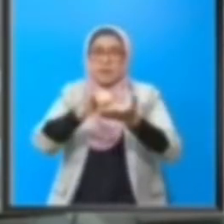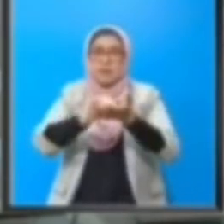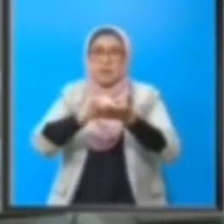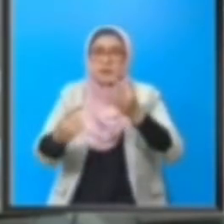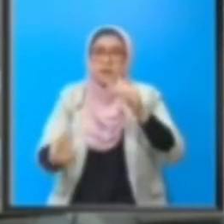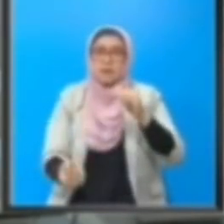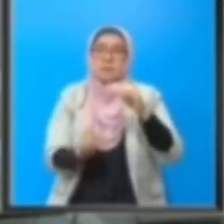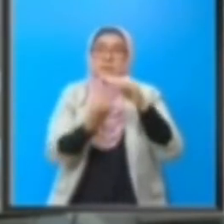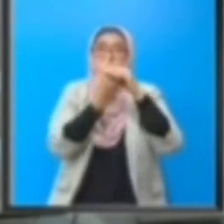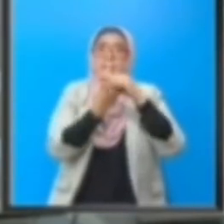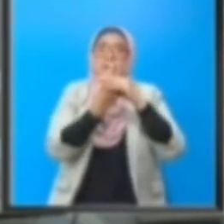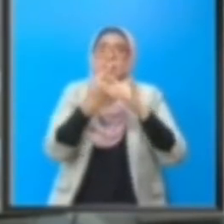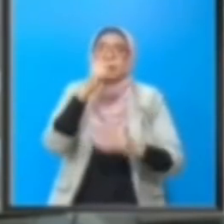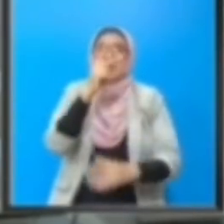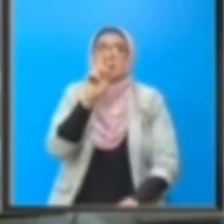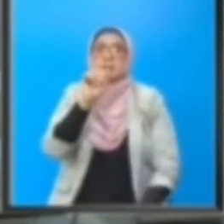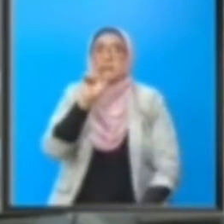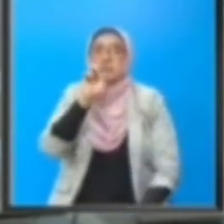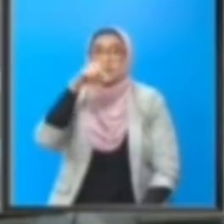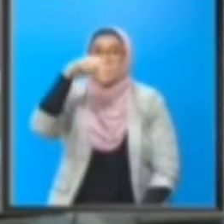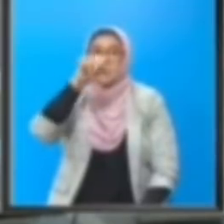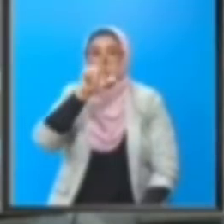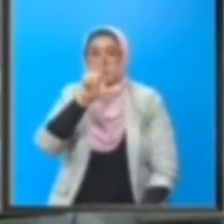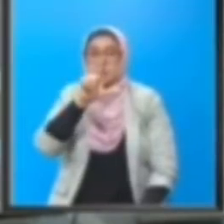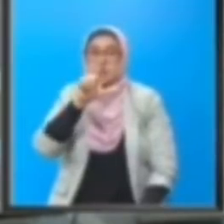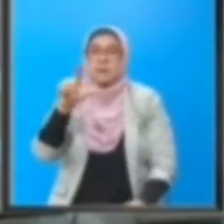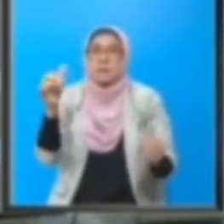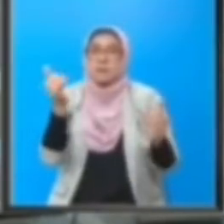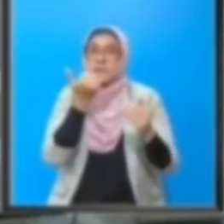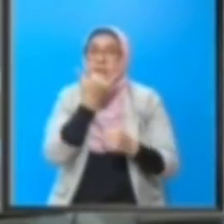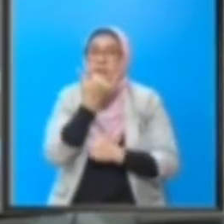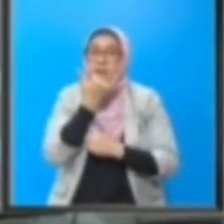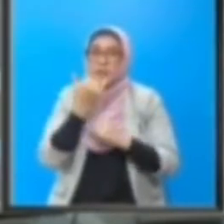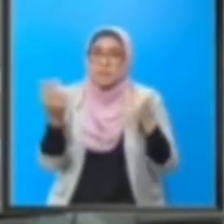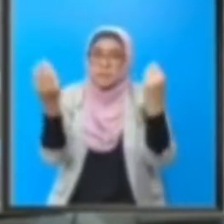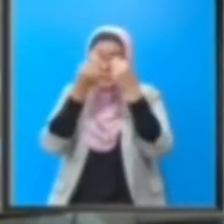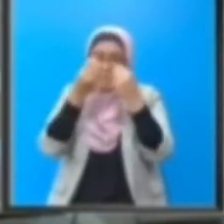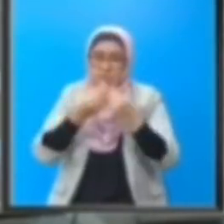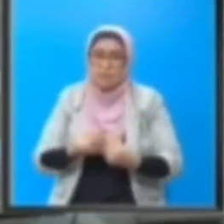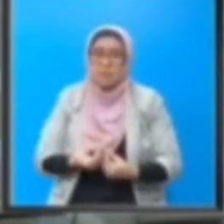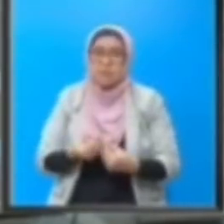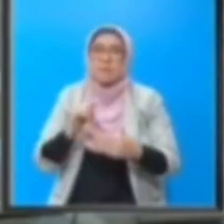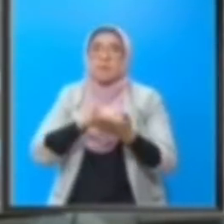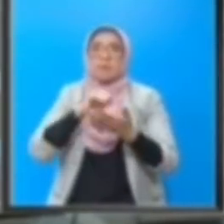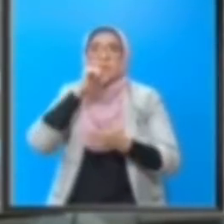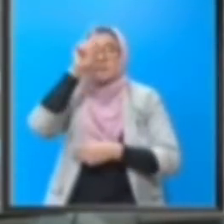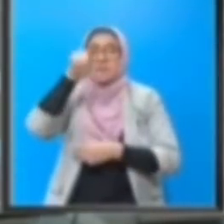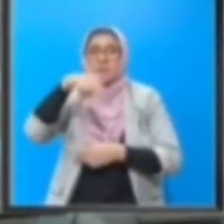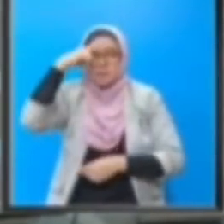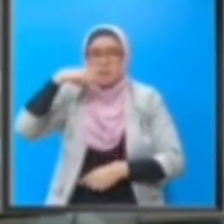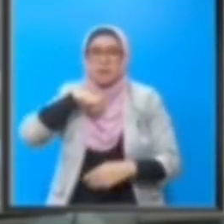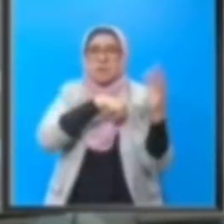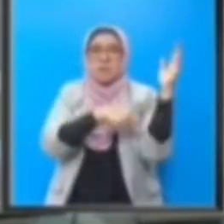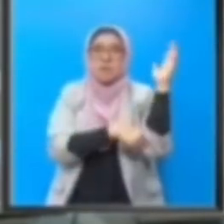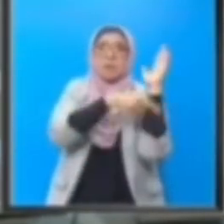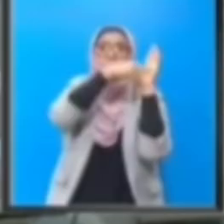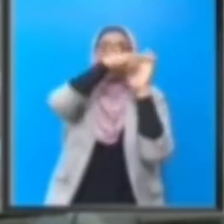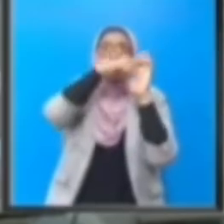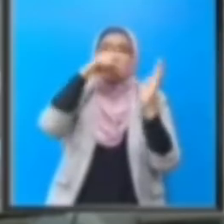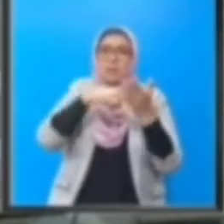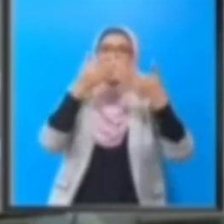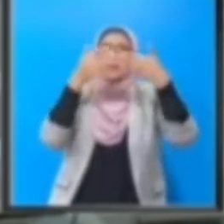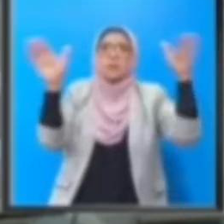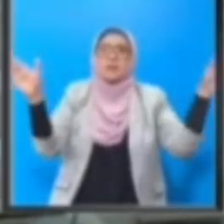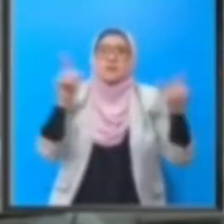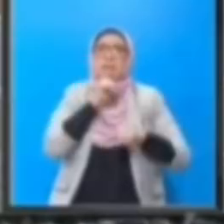juga pernah tersalah hitung, dia tidak memberikan jawapan kepada persoalan dibangkitkan oleh ahli parlimen. Sebaliknya, ia mendedahkan lagi bahawa